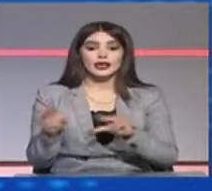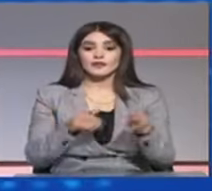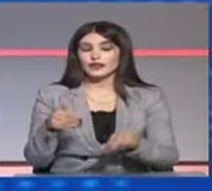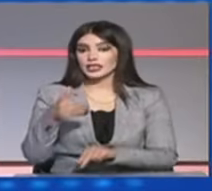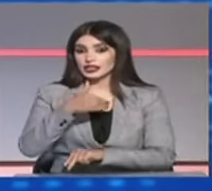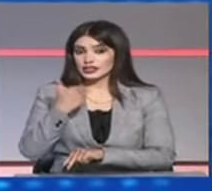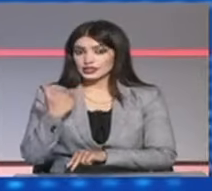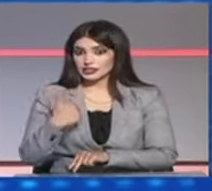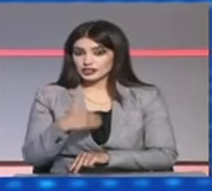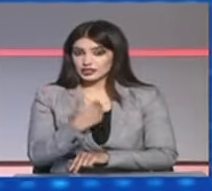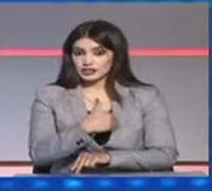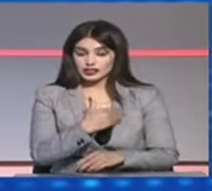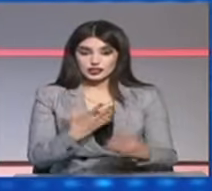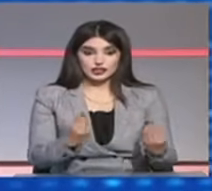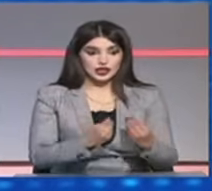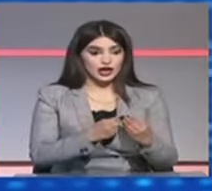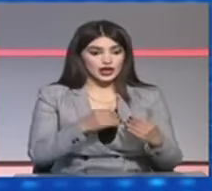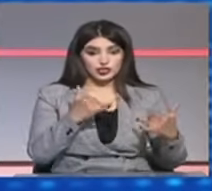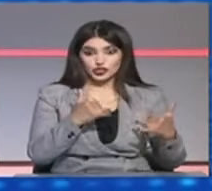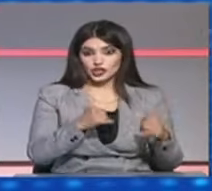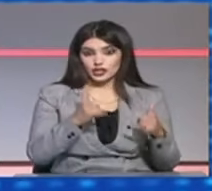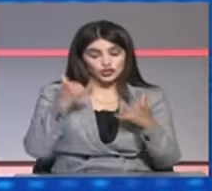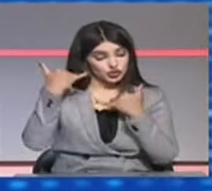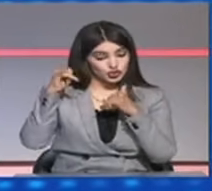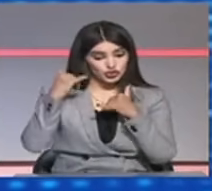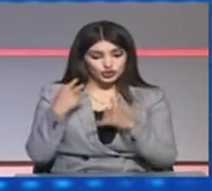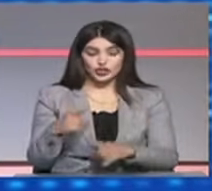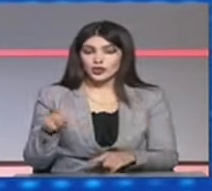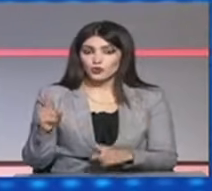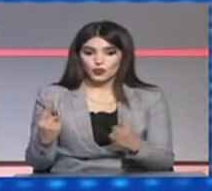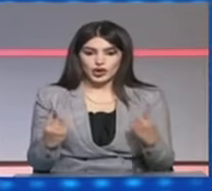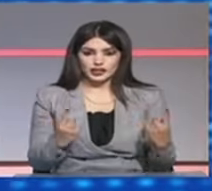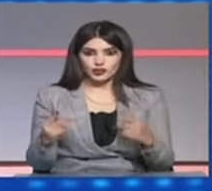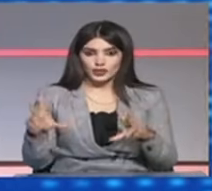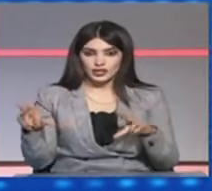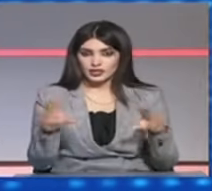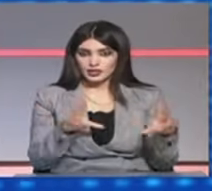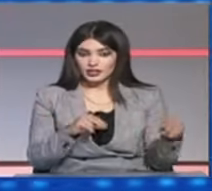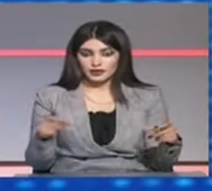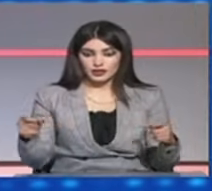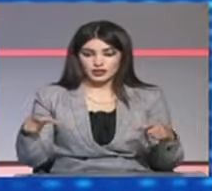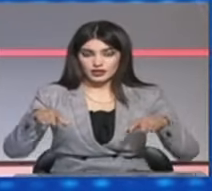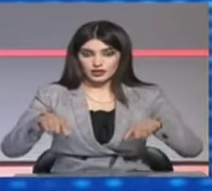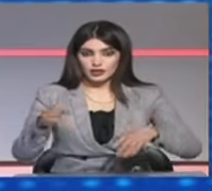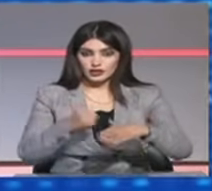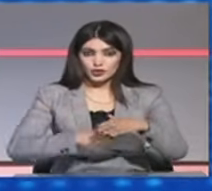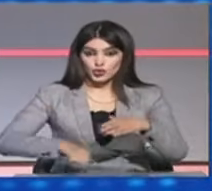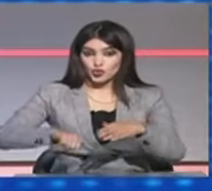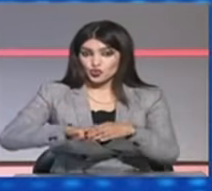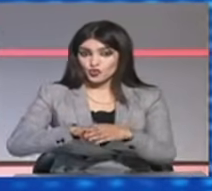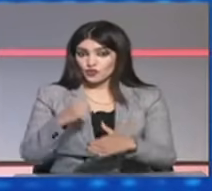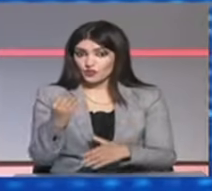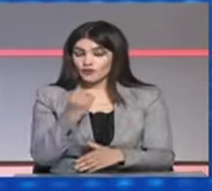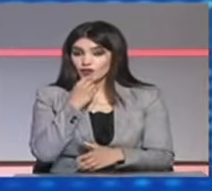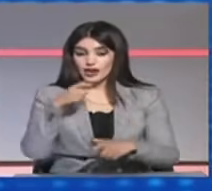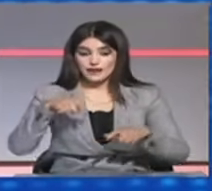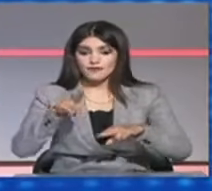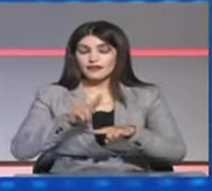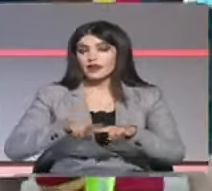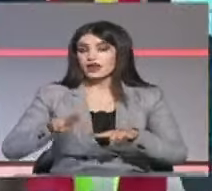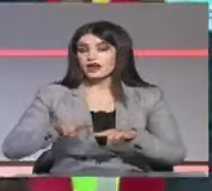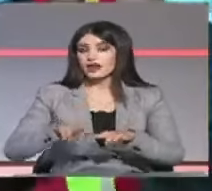مع ضيفه نادي مولوديه الجزائر بهدف في مباراه جماعاتهم عشيه اليوم بملعب رادس